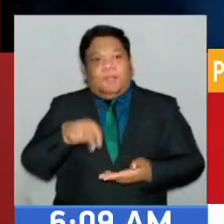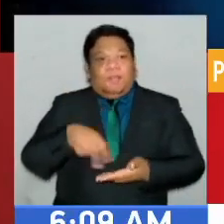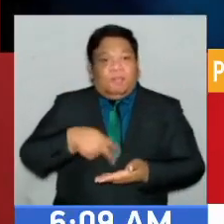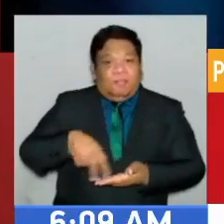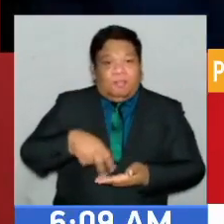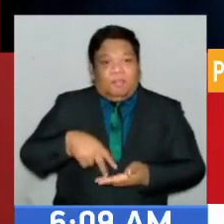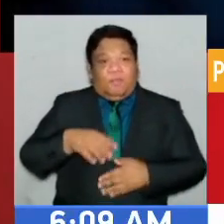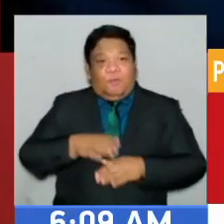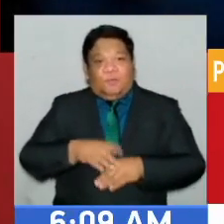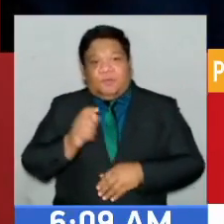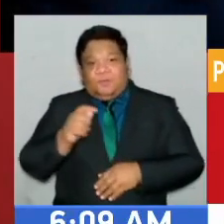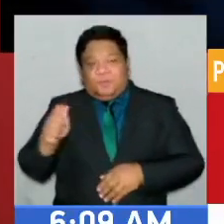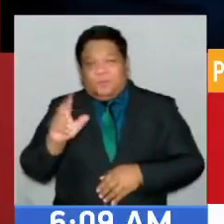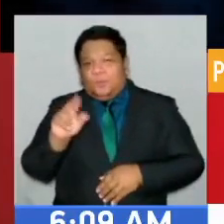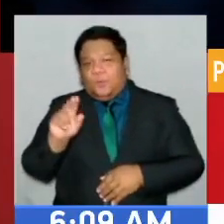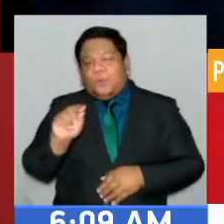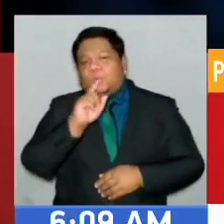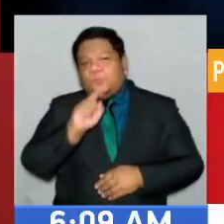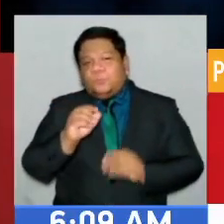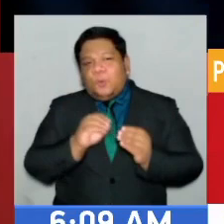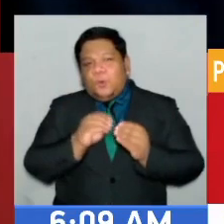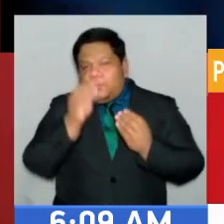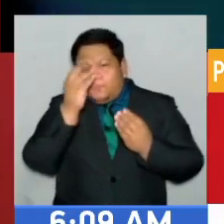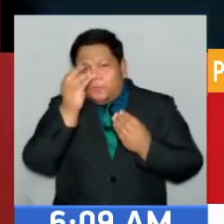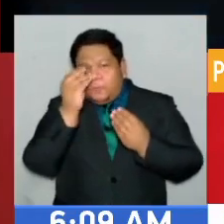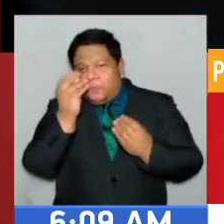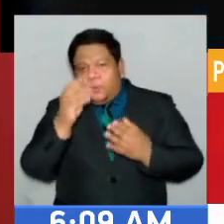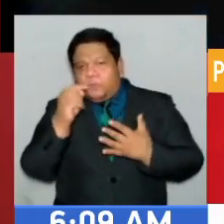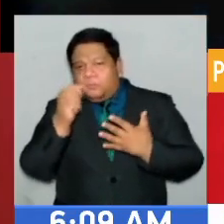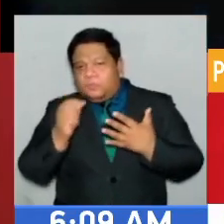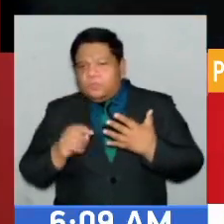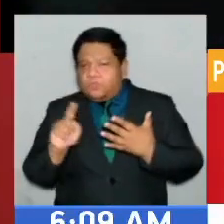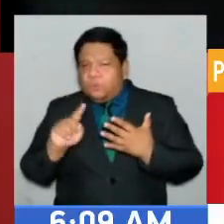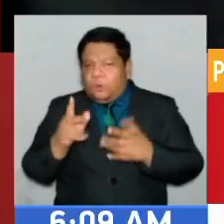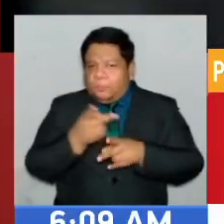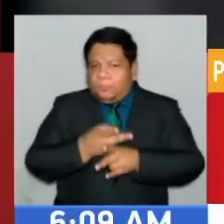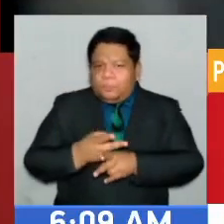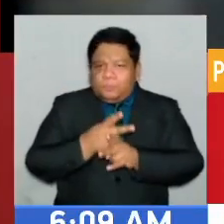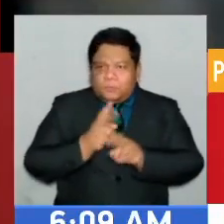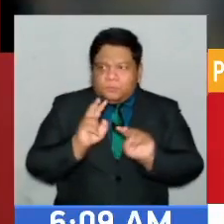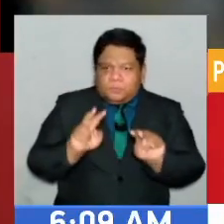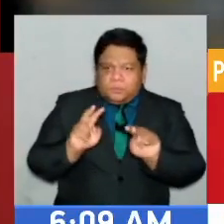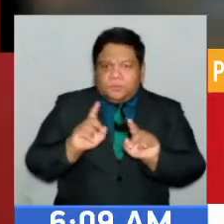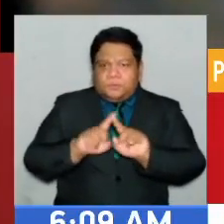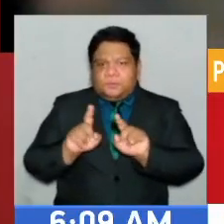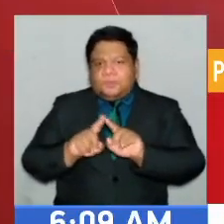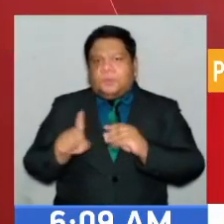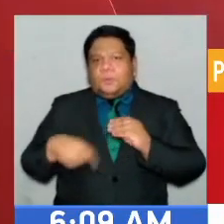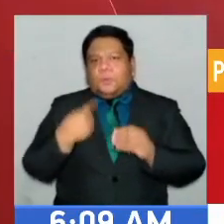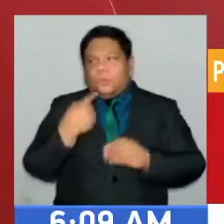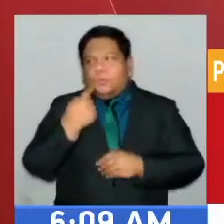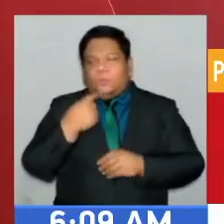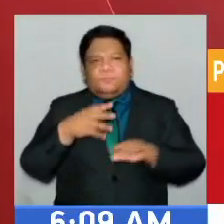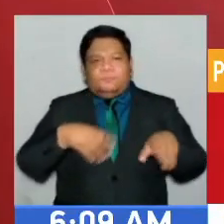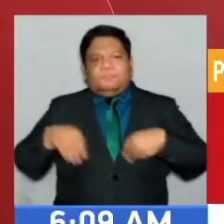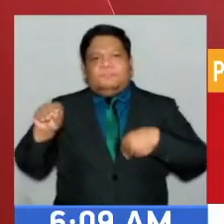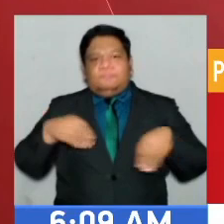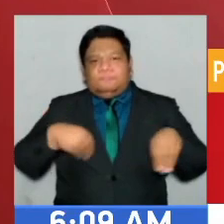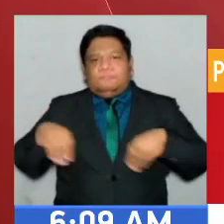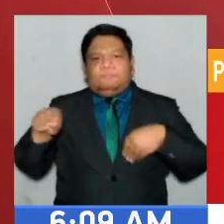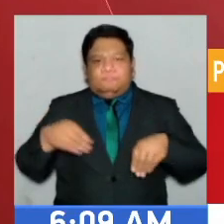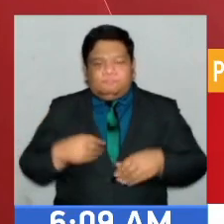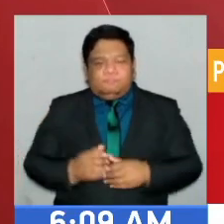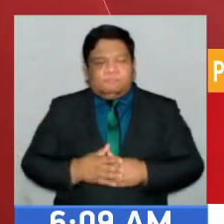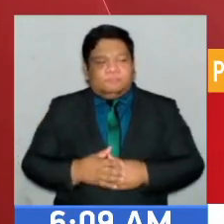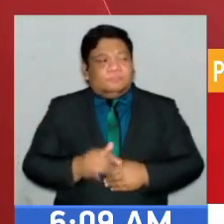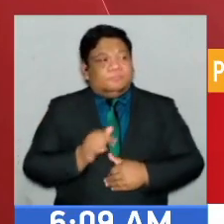of informative on what to look out for doon sa mga human traffickers. Mm-hmm. Bukod sa mga payo kontra human trafficking at illegal